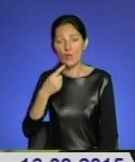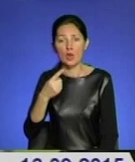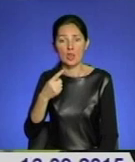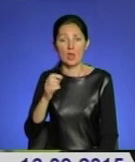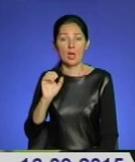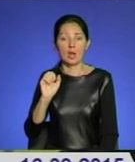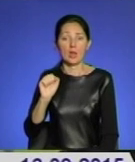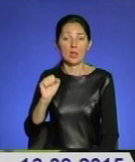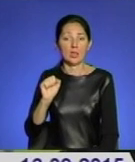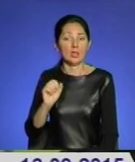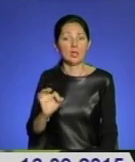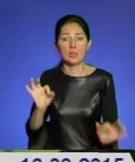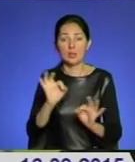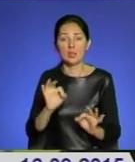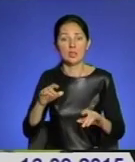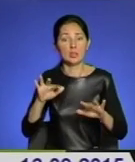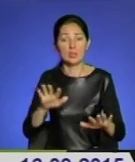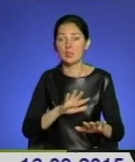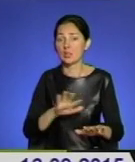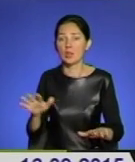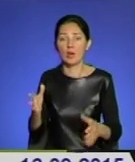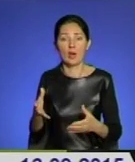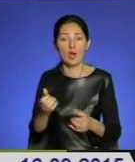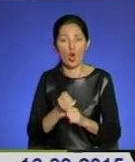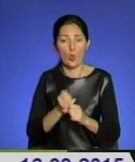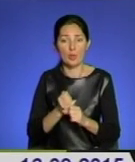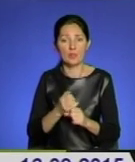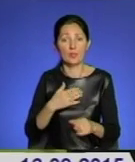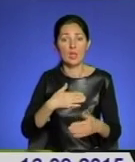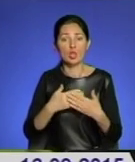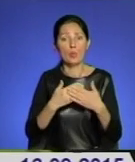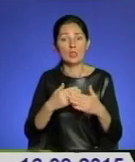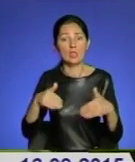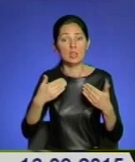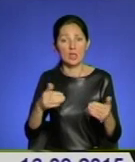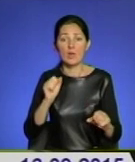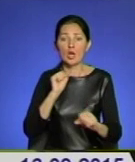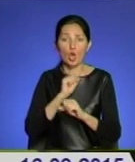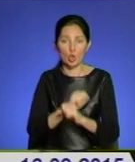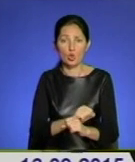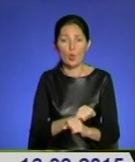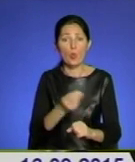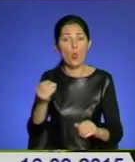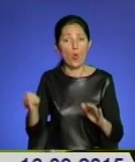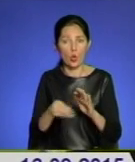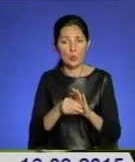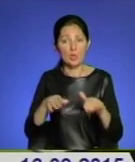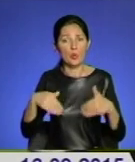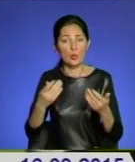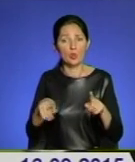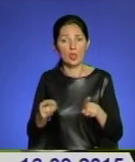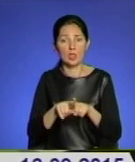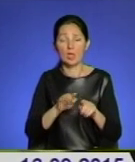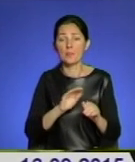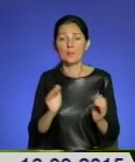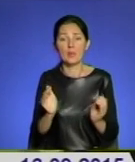а ніяких дій не приймають. Наша громадська ця ініціатива «Стоп корупції» пропонує такий